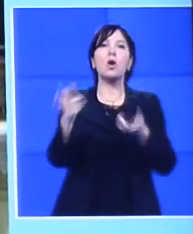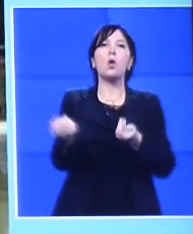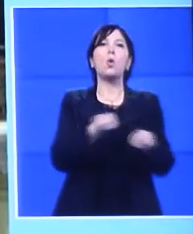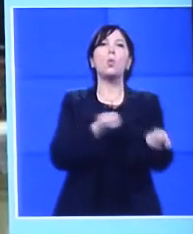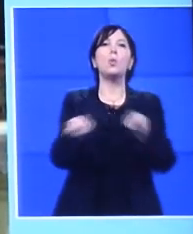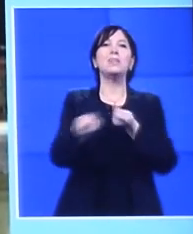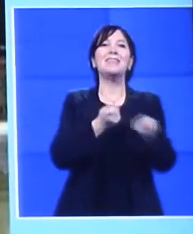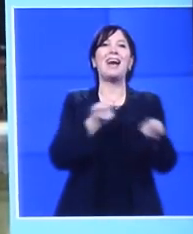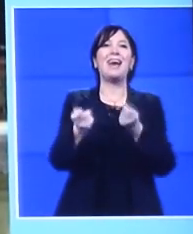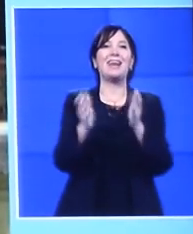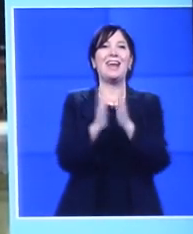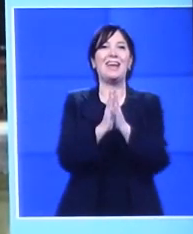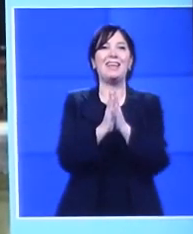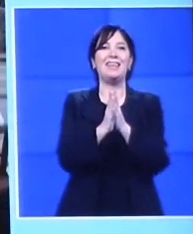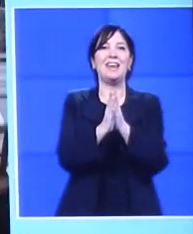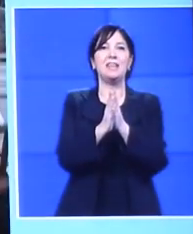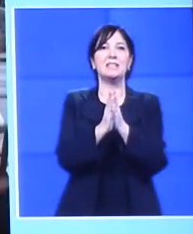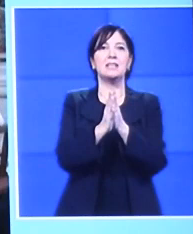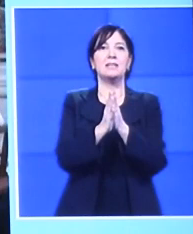la Chiesa.